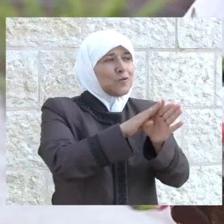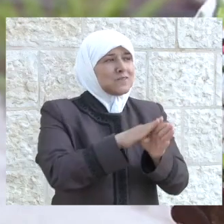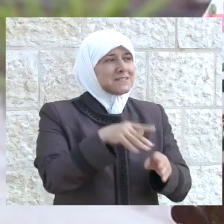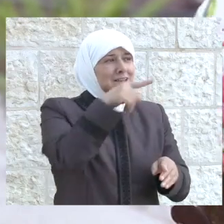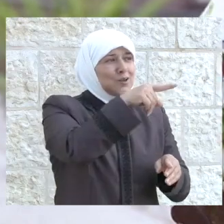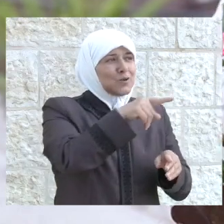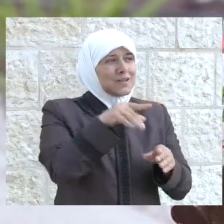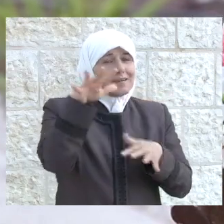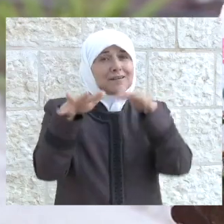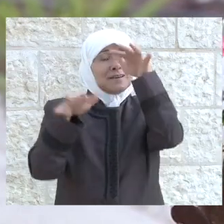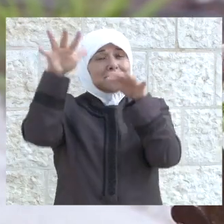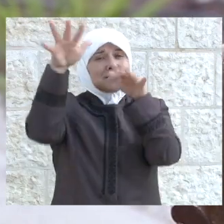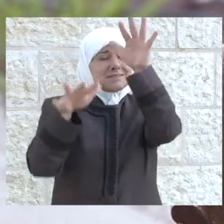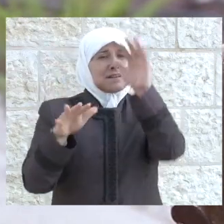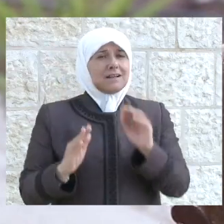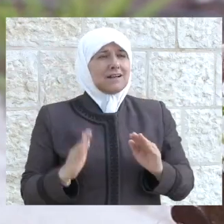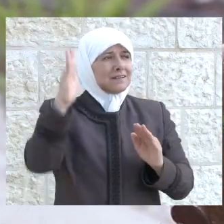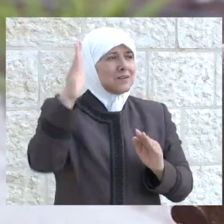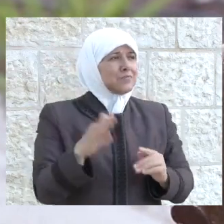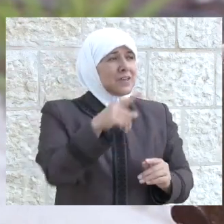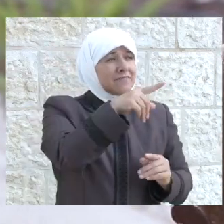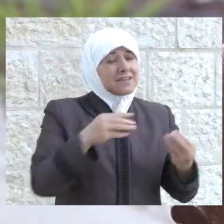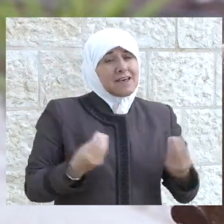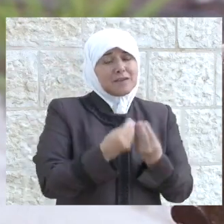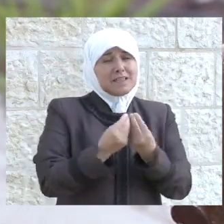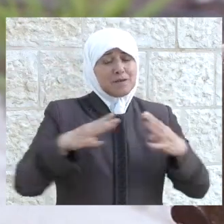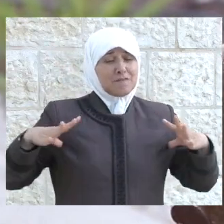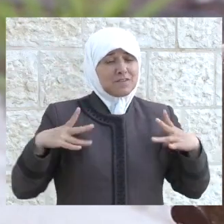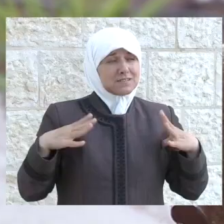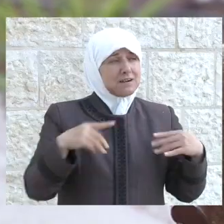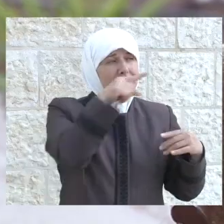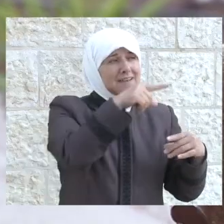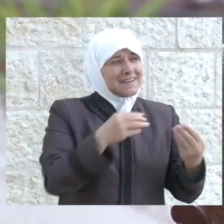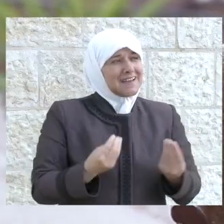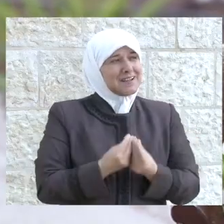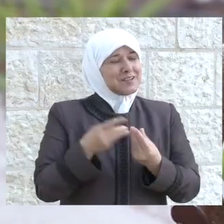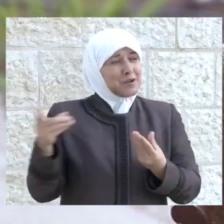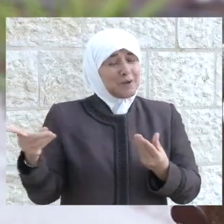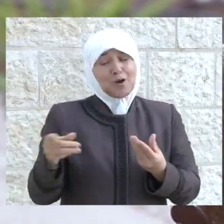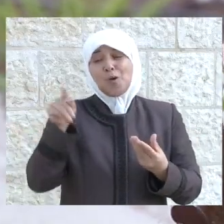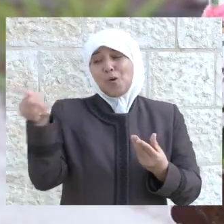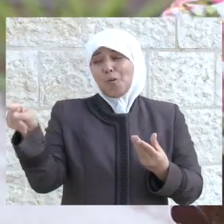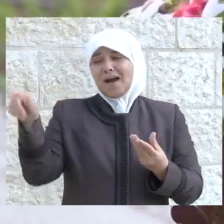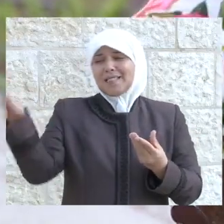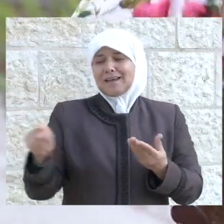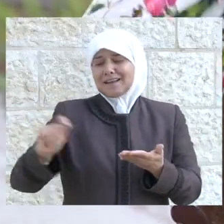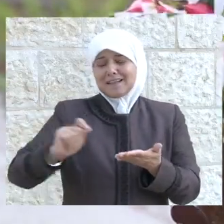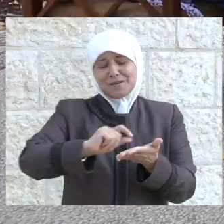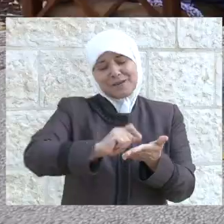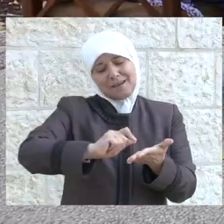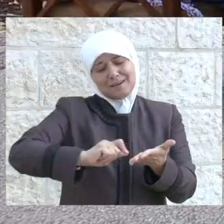فترة الاستراحة إحنا نكون مثلاً بدنا نأكل نأخذ استراحة إشي بسيط عشان نكمل، هو يمسك